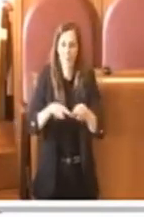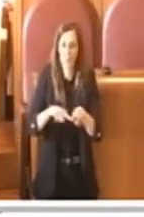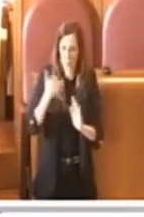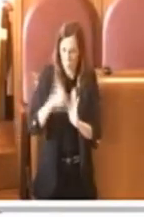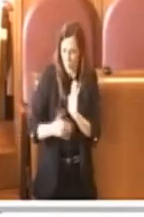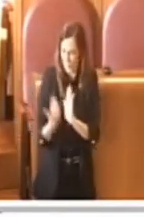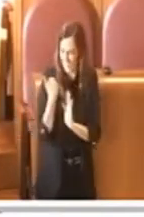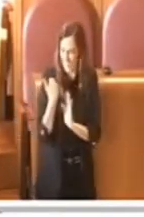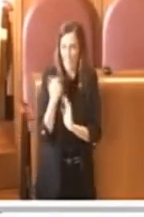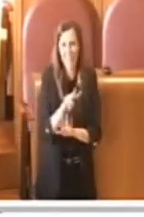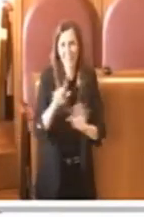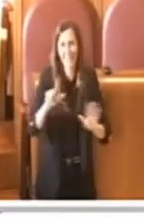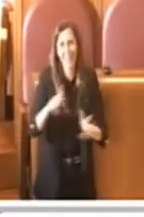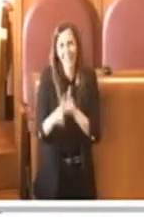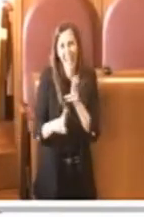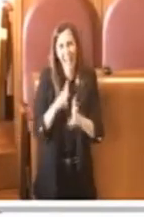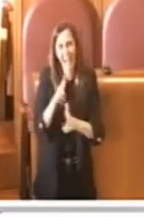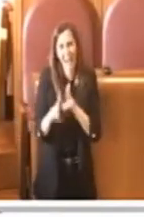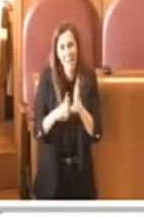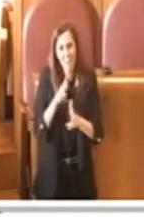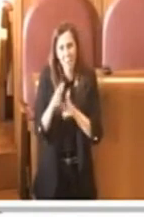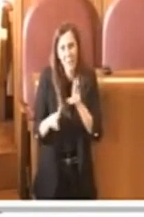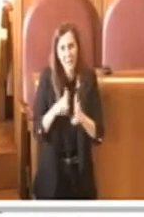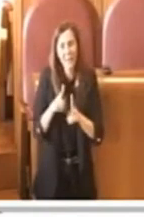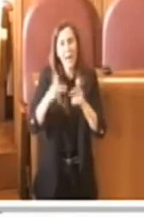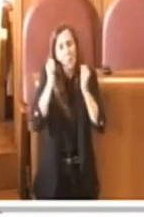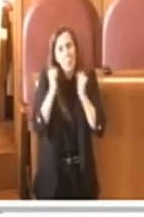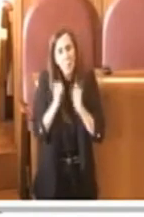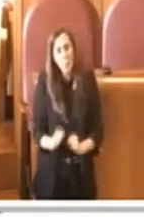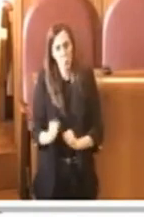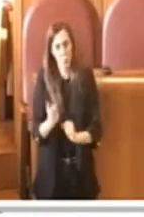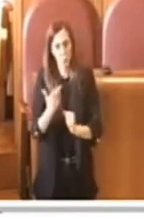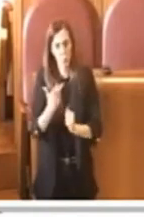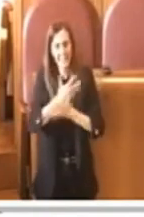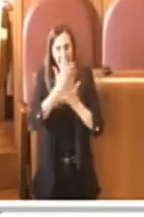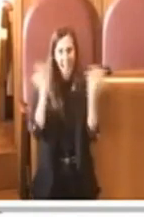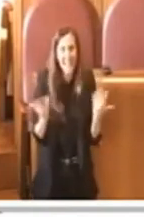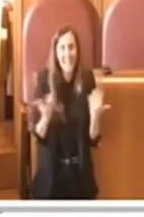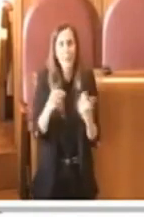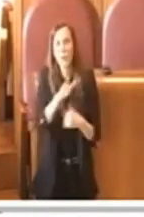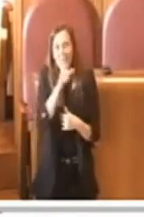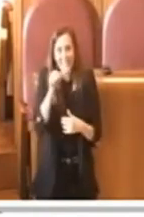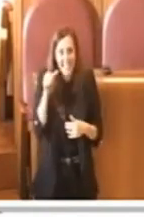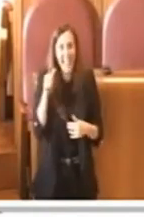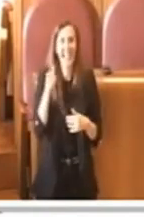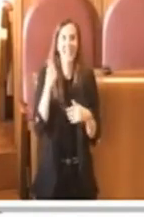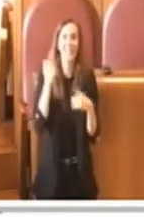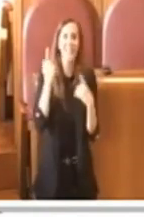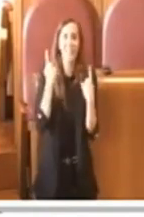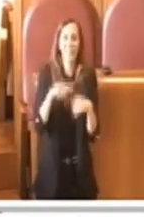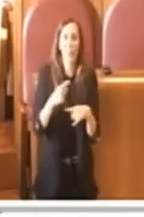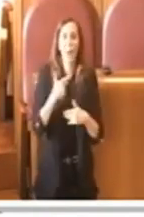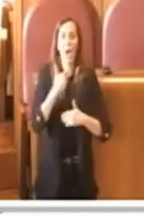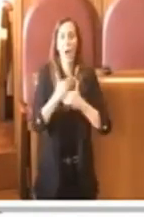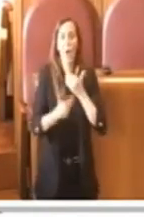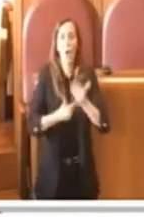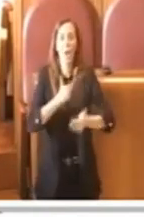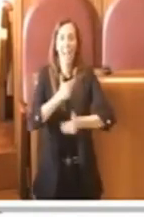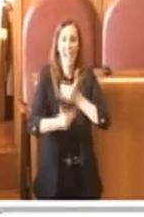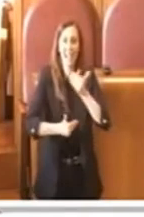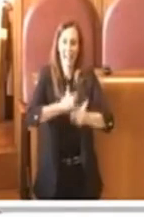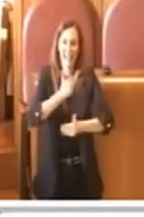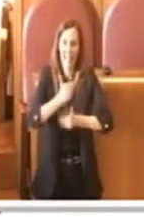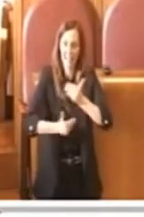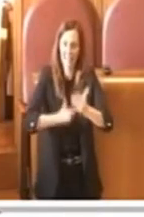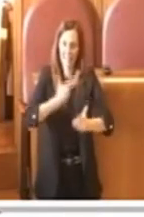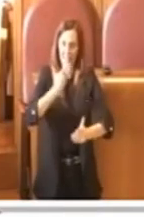svoltasi il 27 aprile, abbiamo potuto puntualizzare quanto necessario per avviare una coerente e